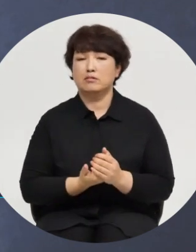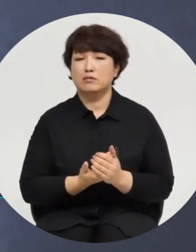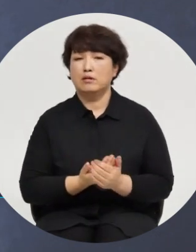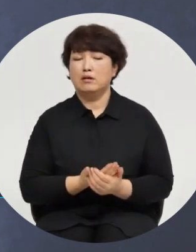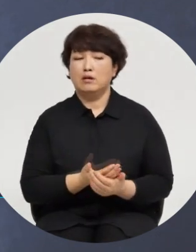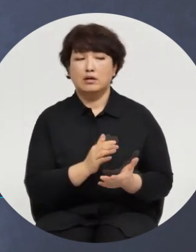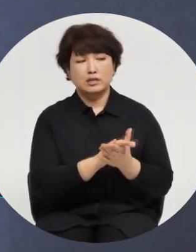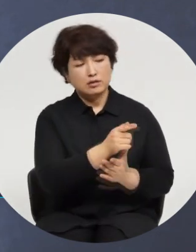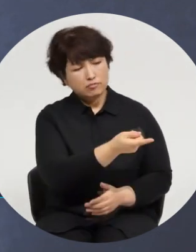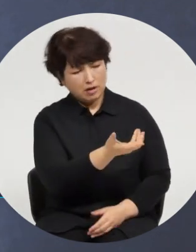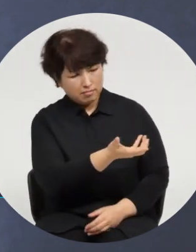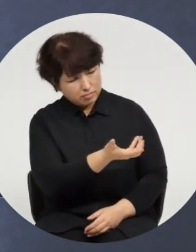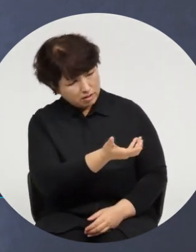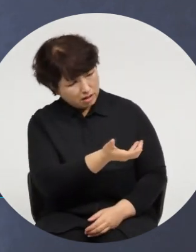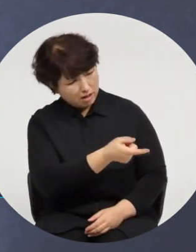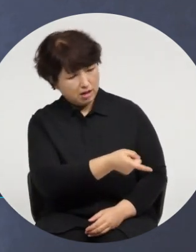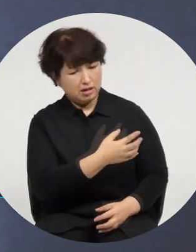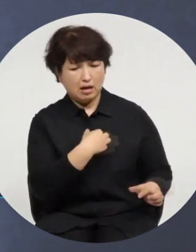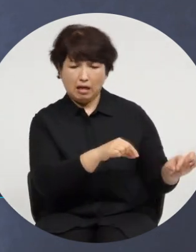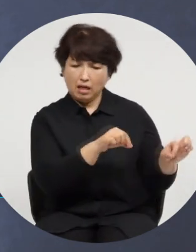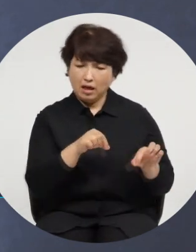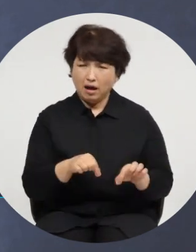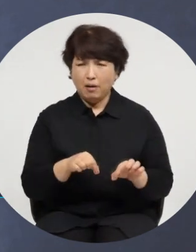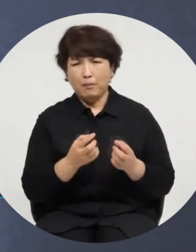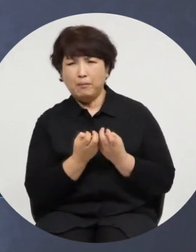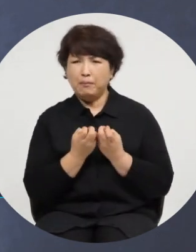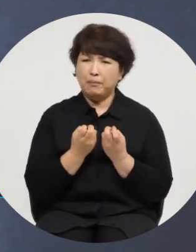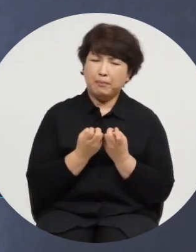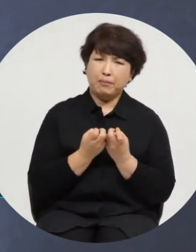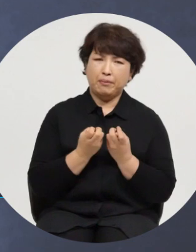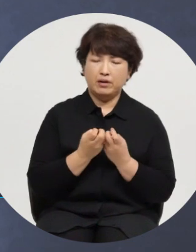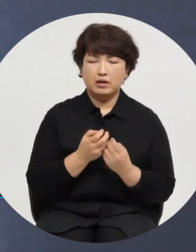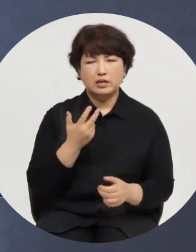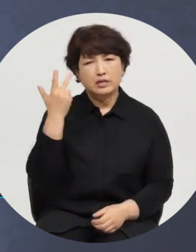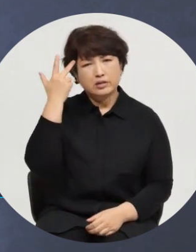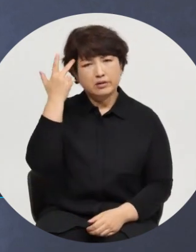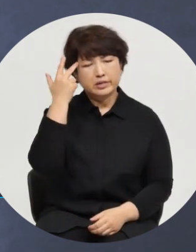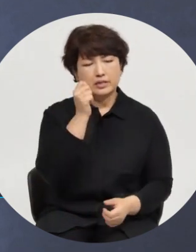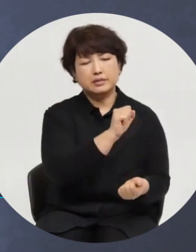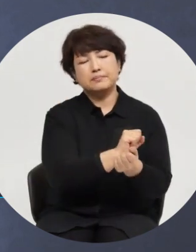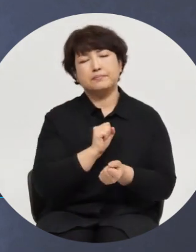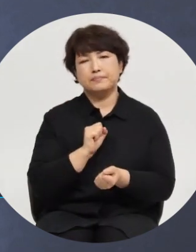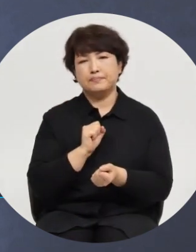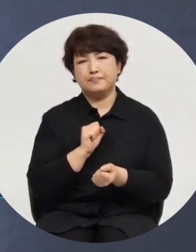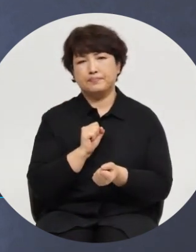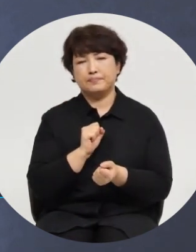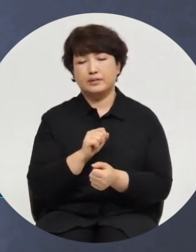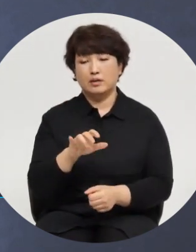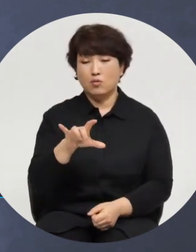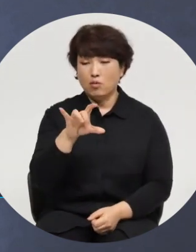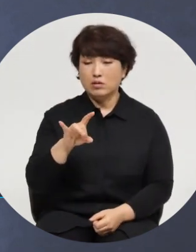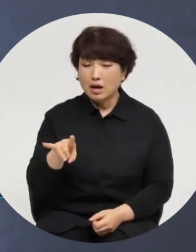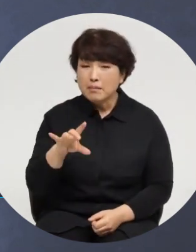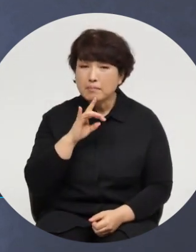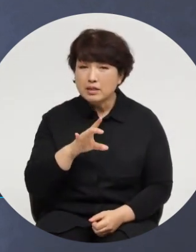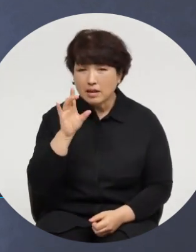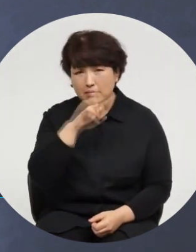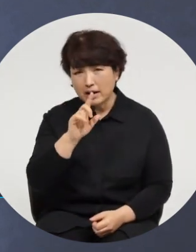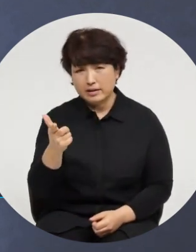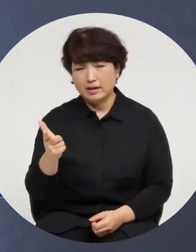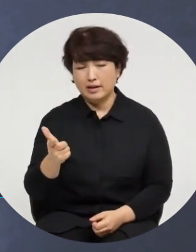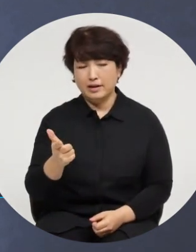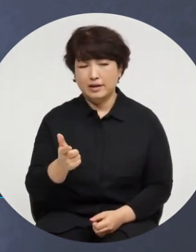그러니까 그 사람들 아프다 하는 걸 갖고 아 이것도 정신 전염병 이거든요 그러나 면 전염되는 게 아니라